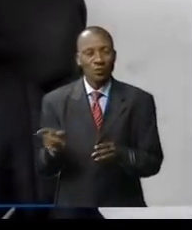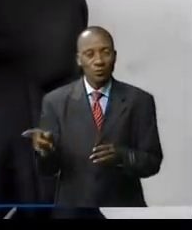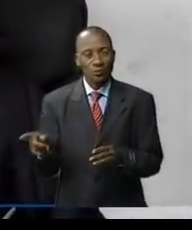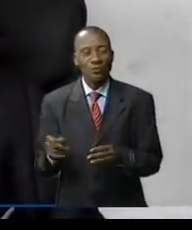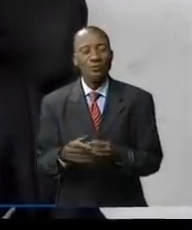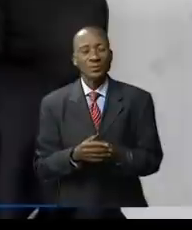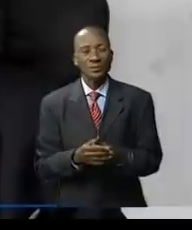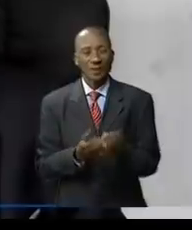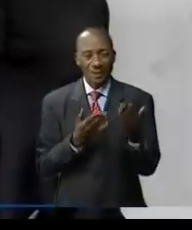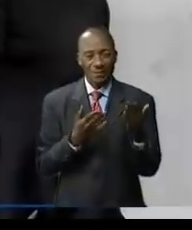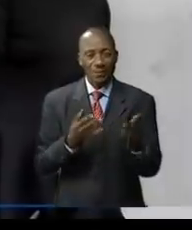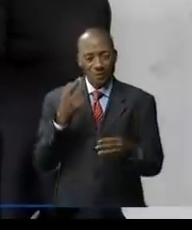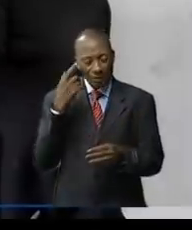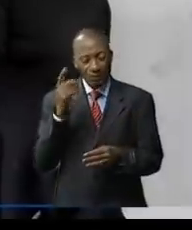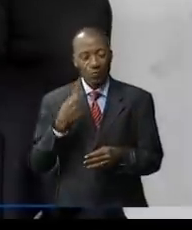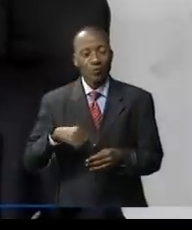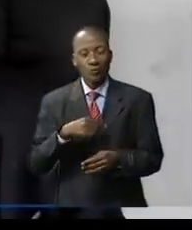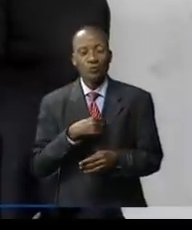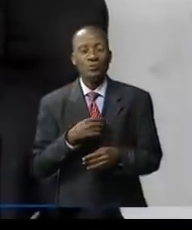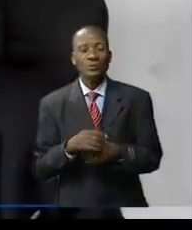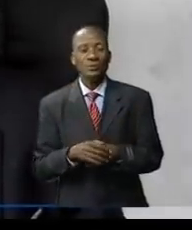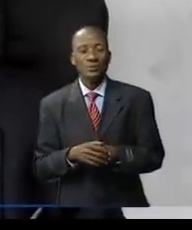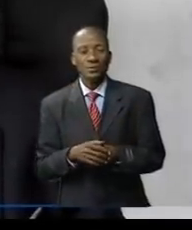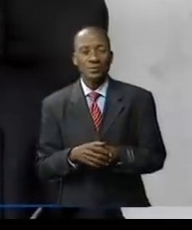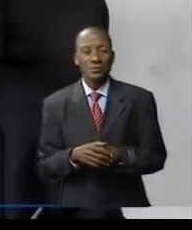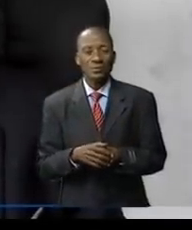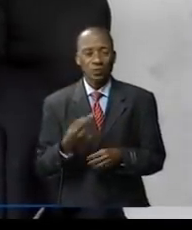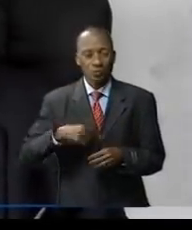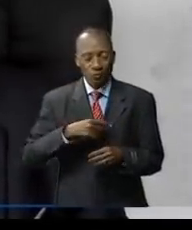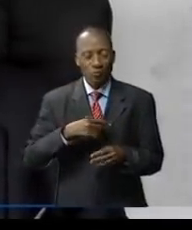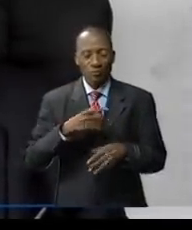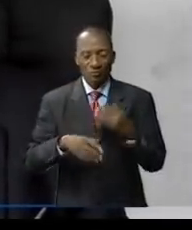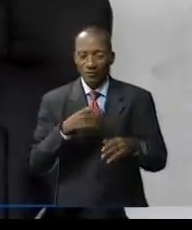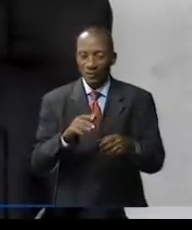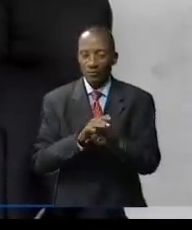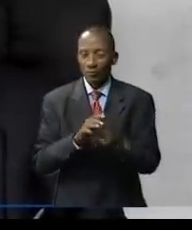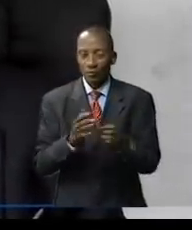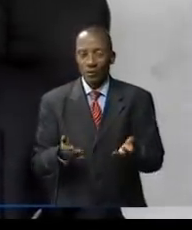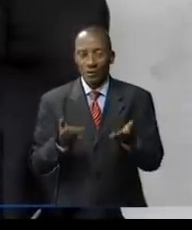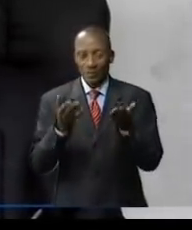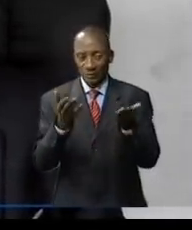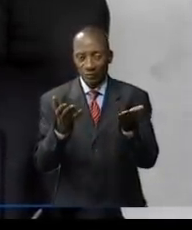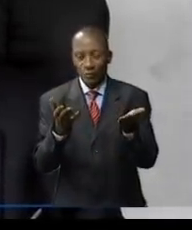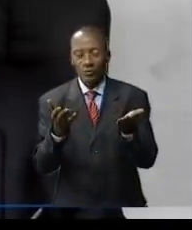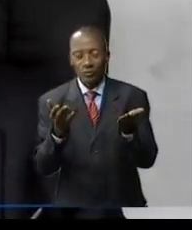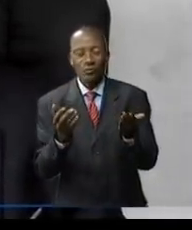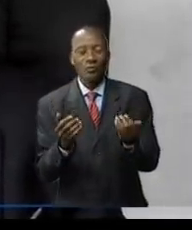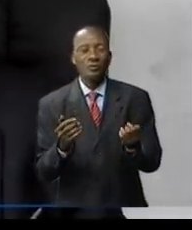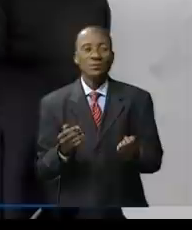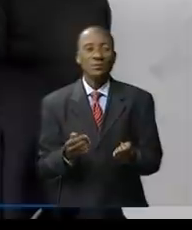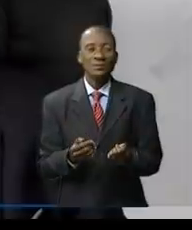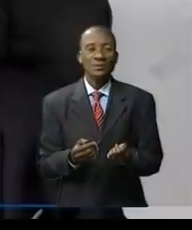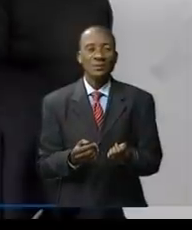des conflits de notre constitution actuelle qui donne avec clarté